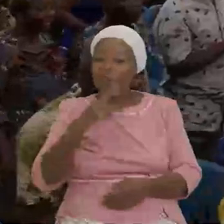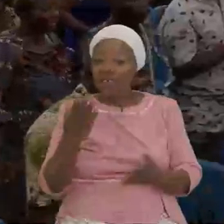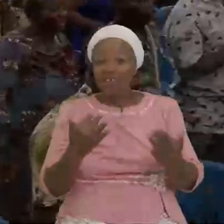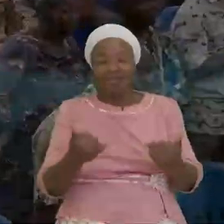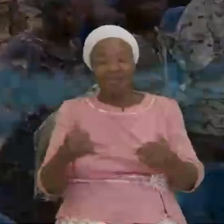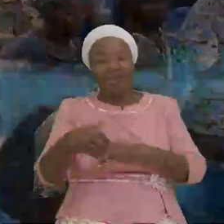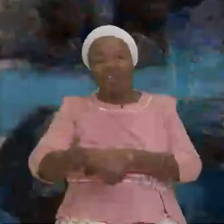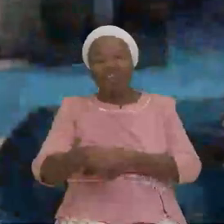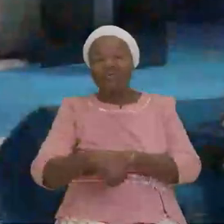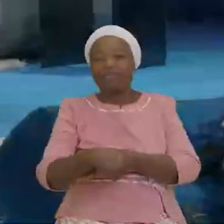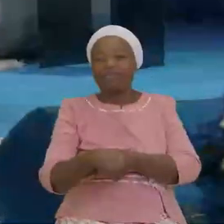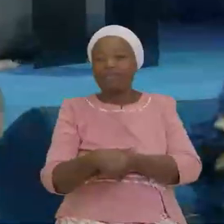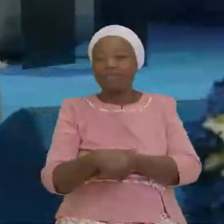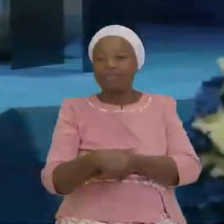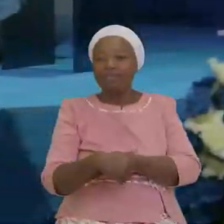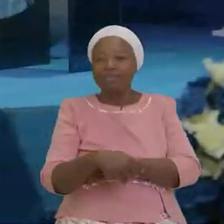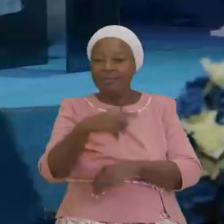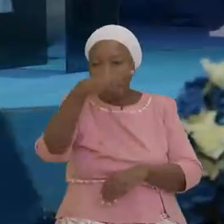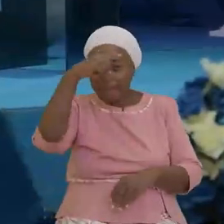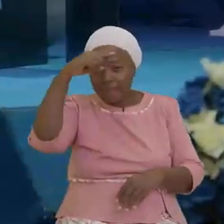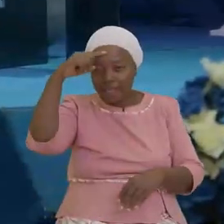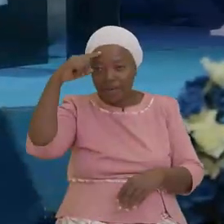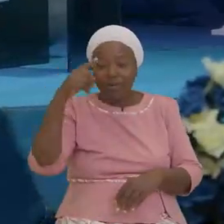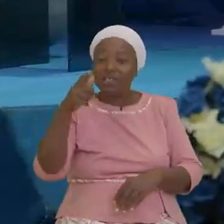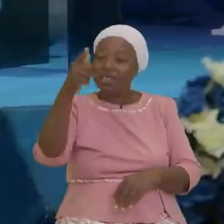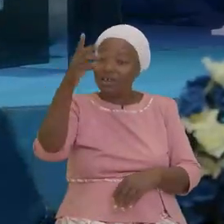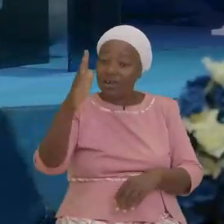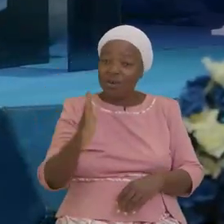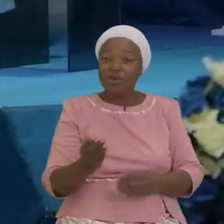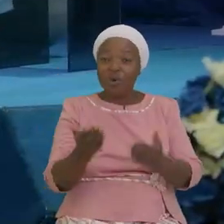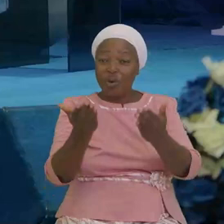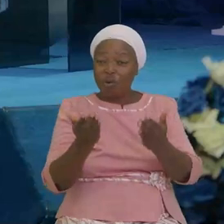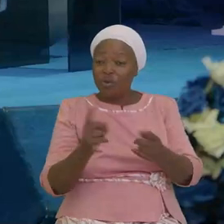Gloire à Dieu. Nous sommes ici ce soir